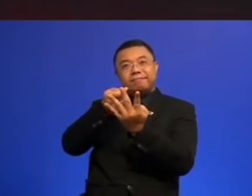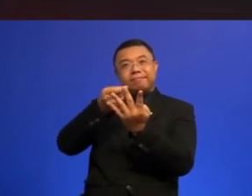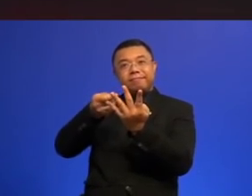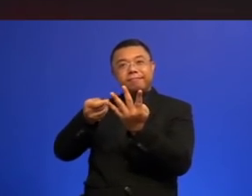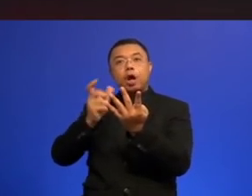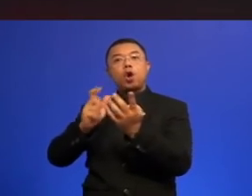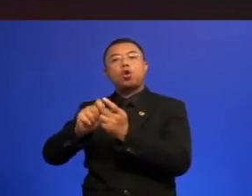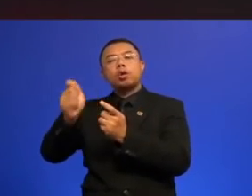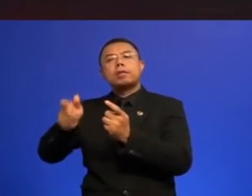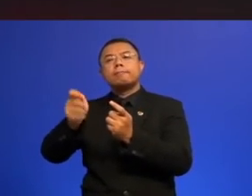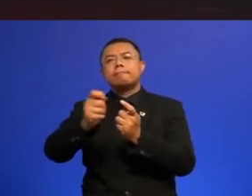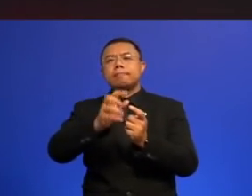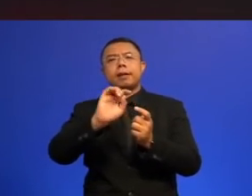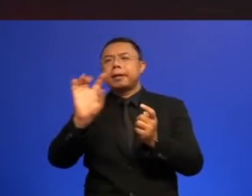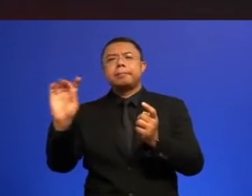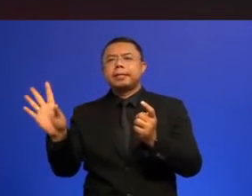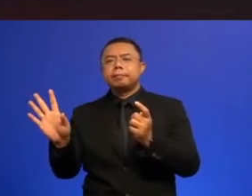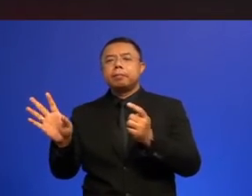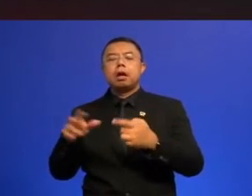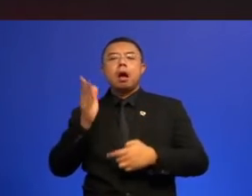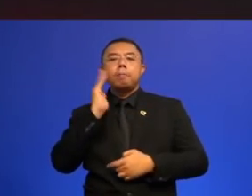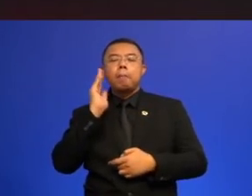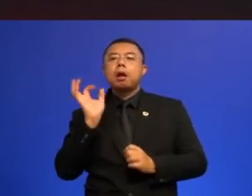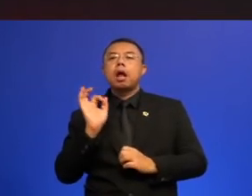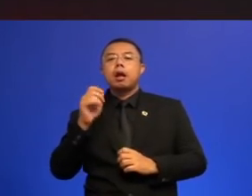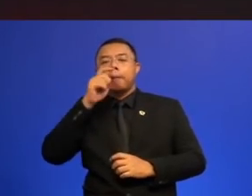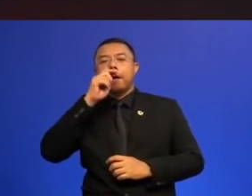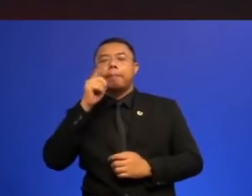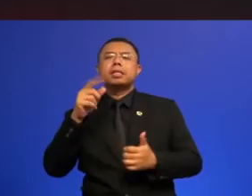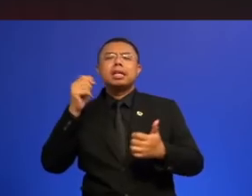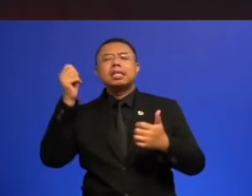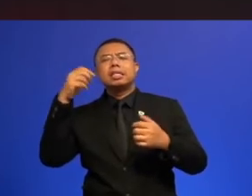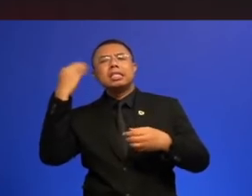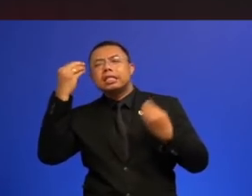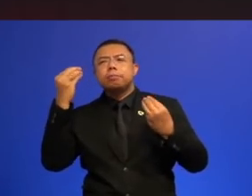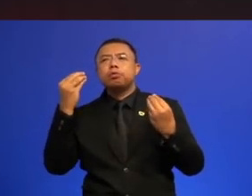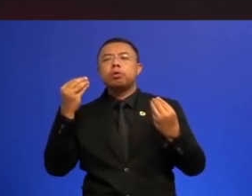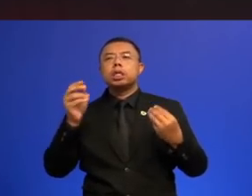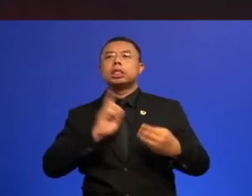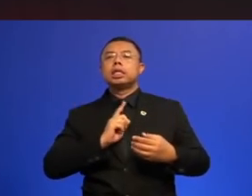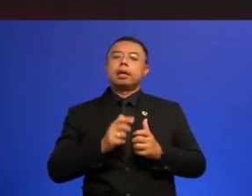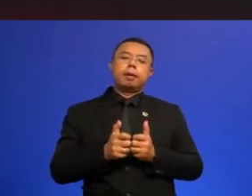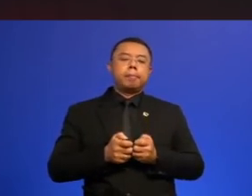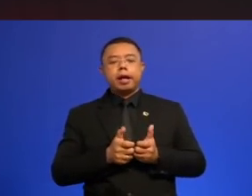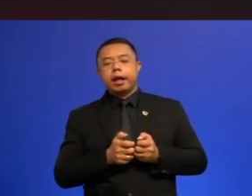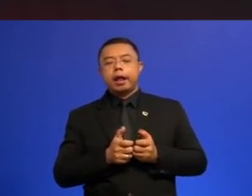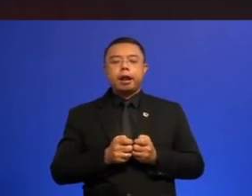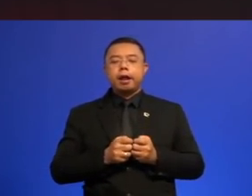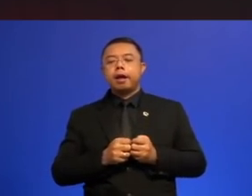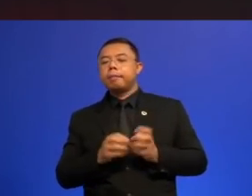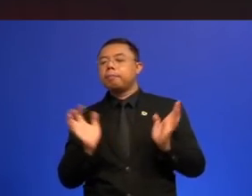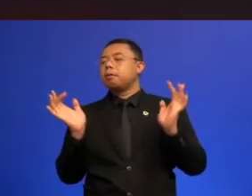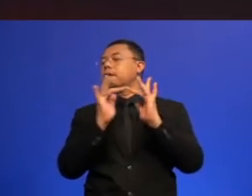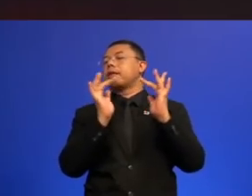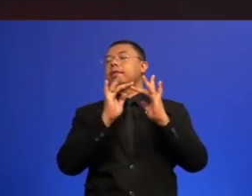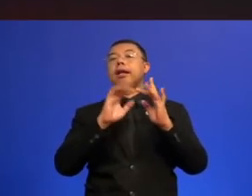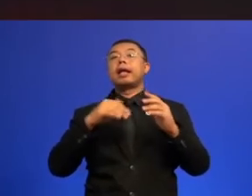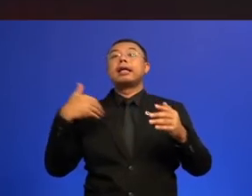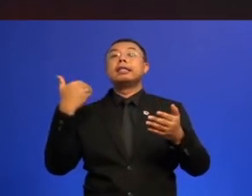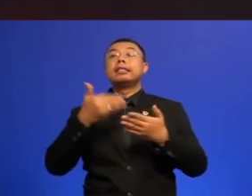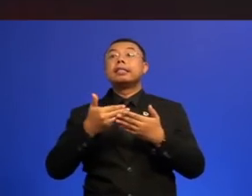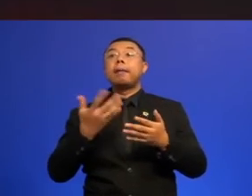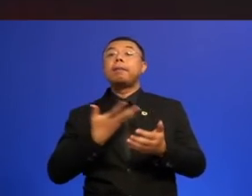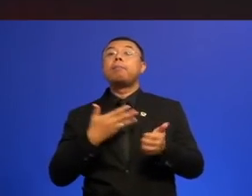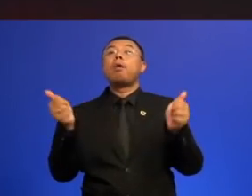dan kebutuhan mereka. Nah, semenjak mamanya gak ada, papa saya menjadi sibuk dengan dunianya, main handphone, sosial media, sampai